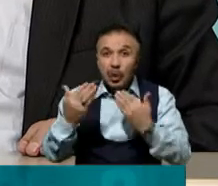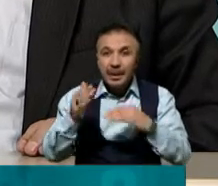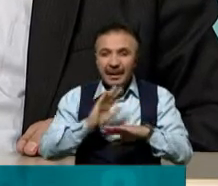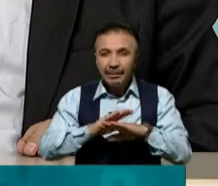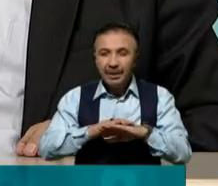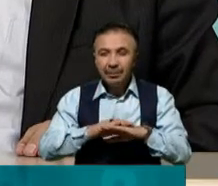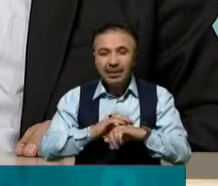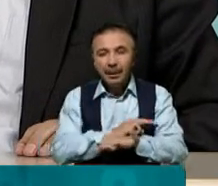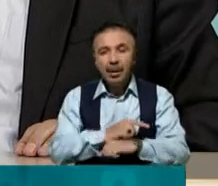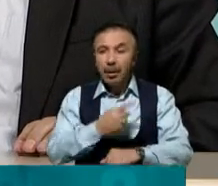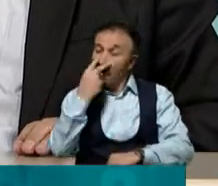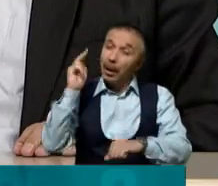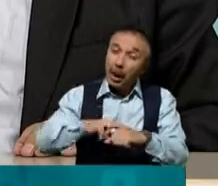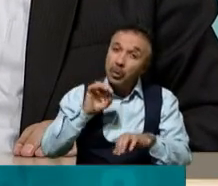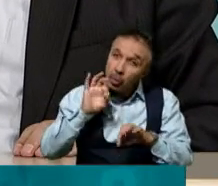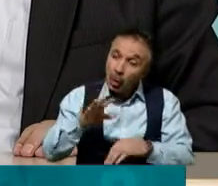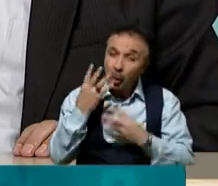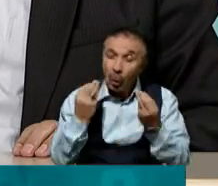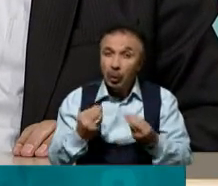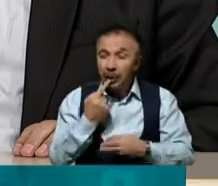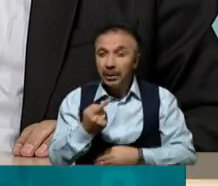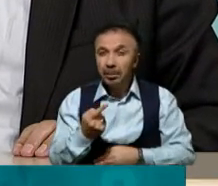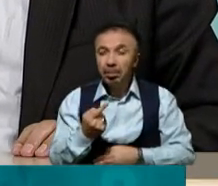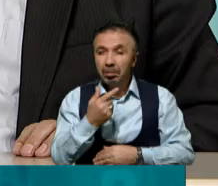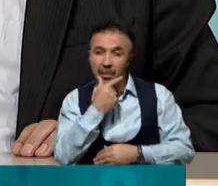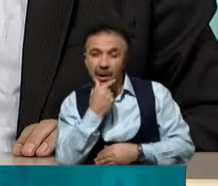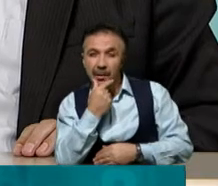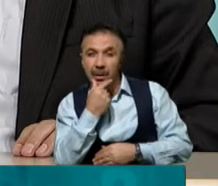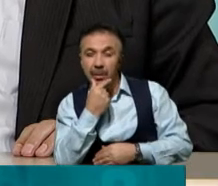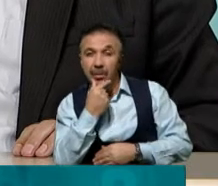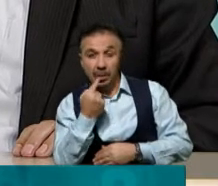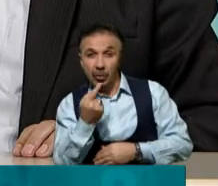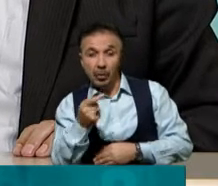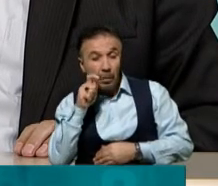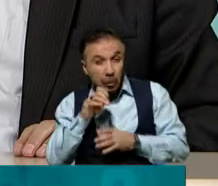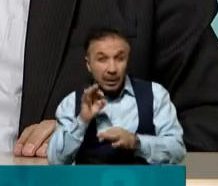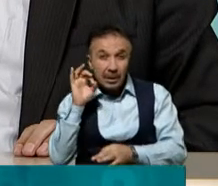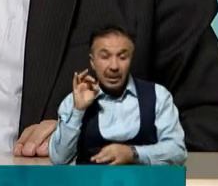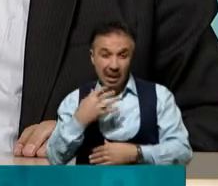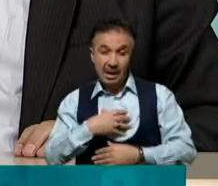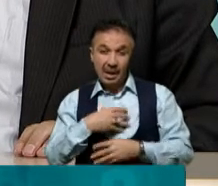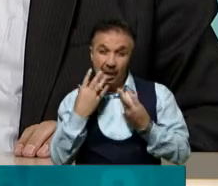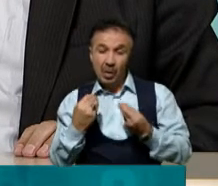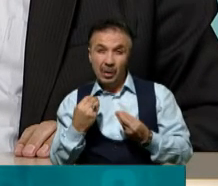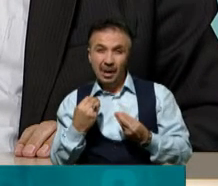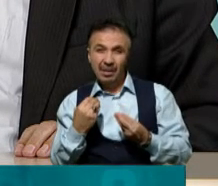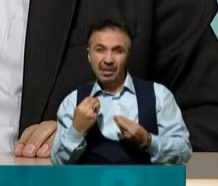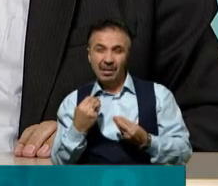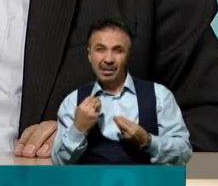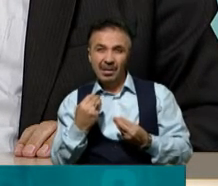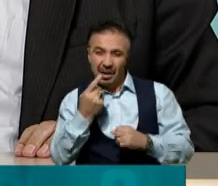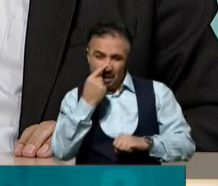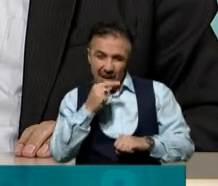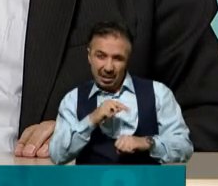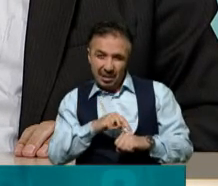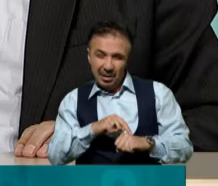vallahi şöyle oldu falan diye böyle doğru anlatıyoruz ya. Acaba diyorum Müslüman kendine olan inandırıcılığını mı kaybetti de sürekli